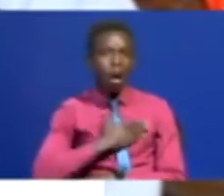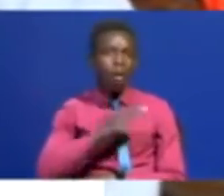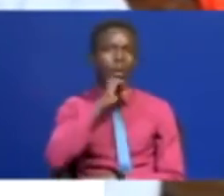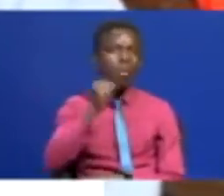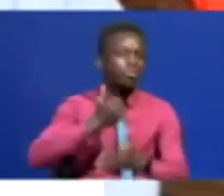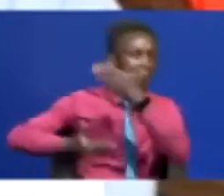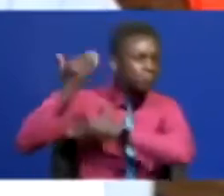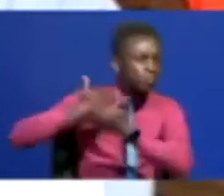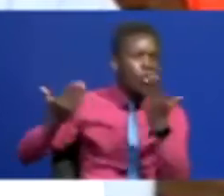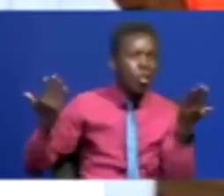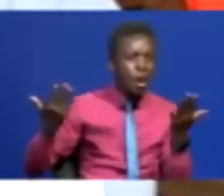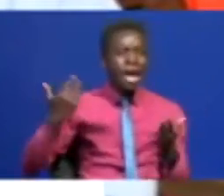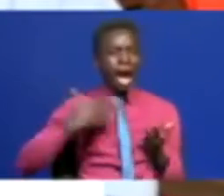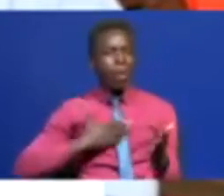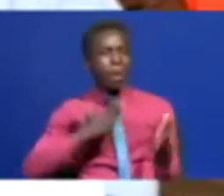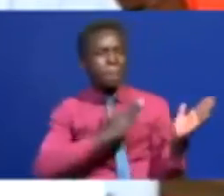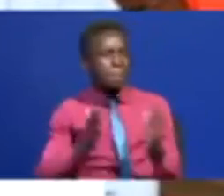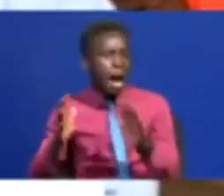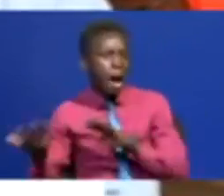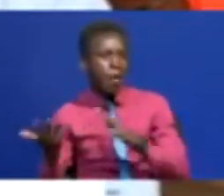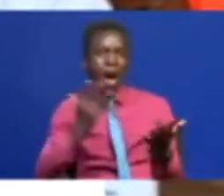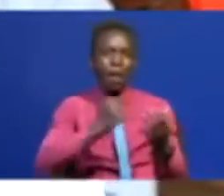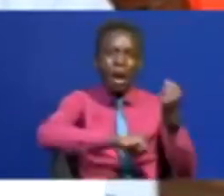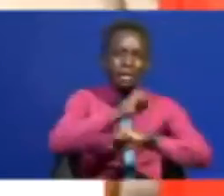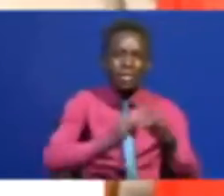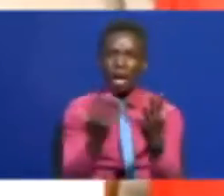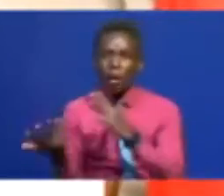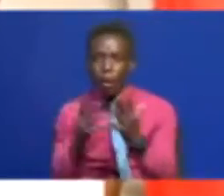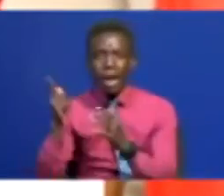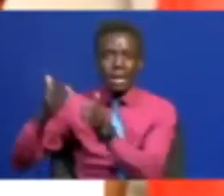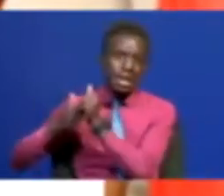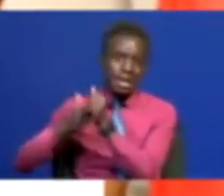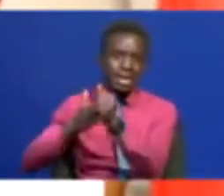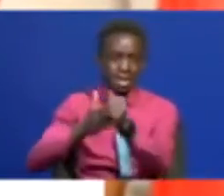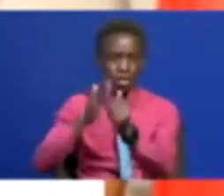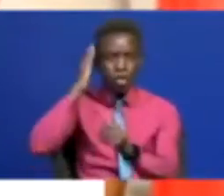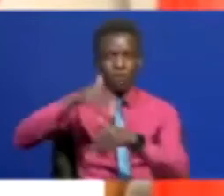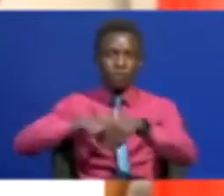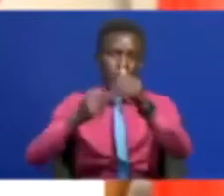vinavyokuja pia ni vizazi ambavyo vitatufuata sisi. Madamu Achani,